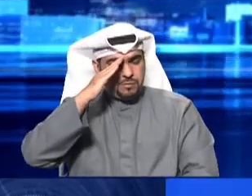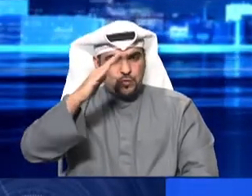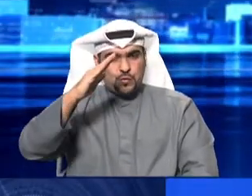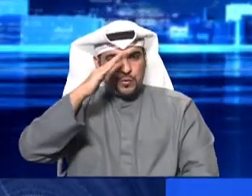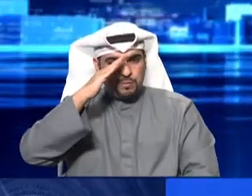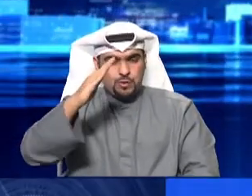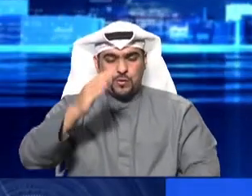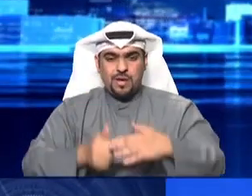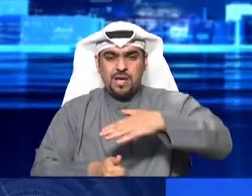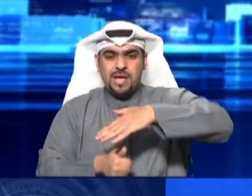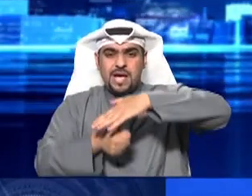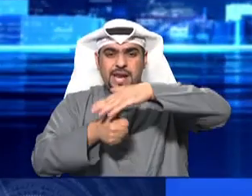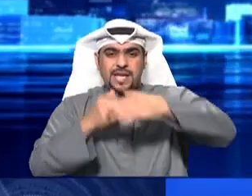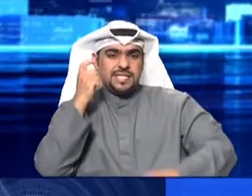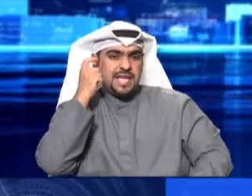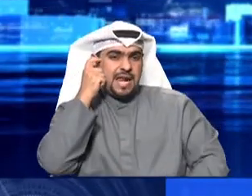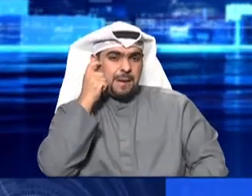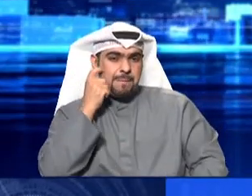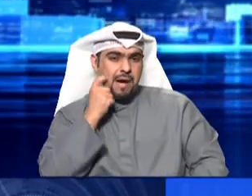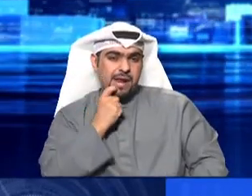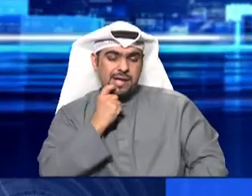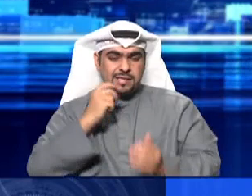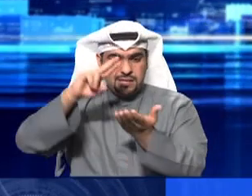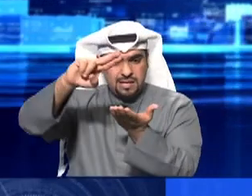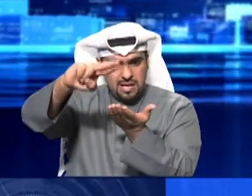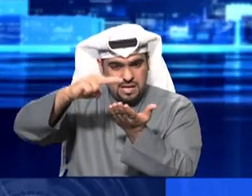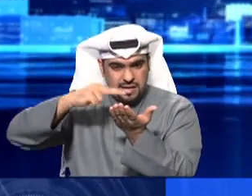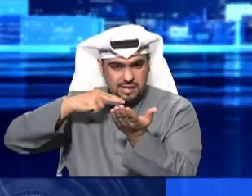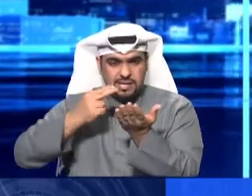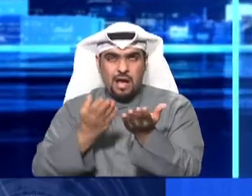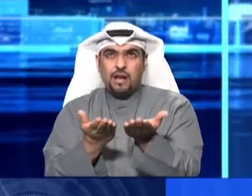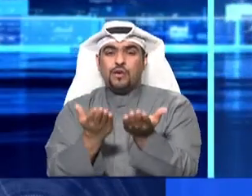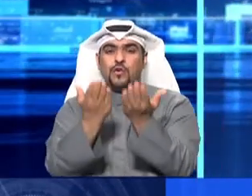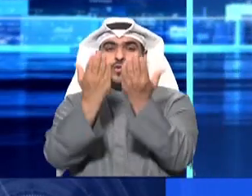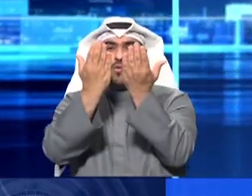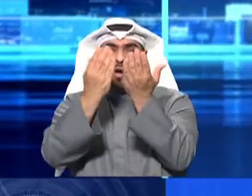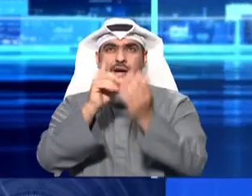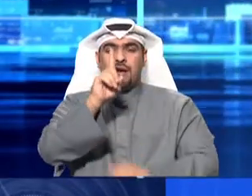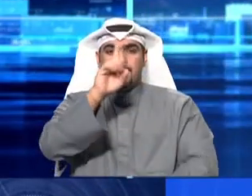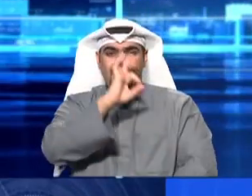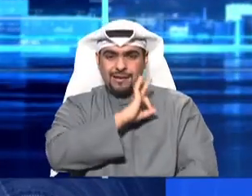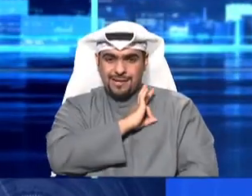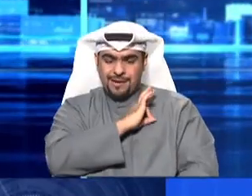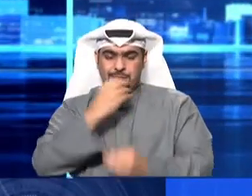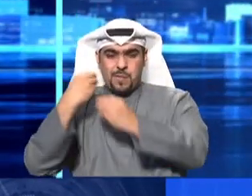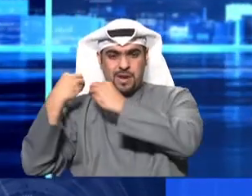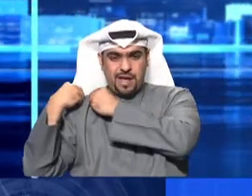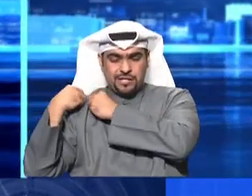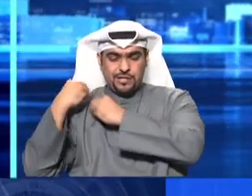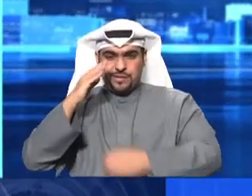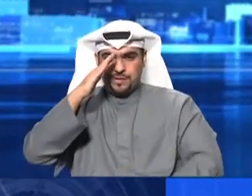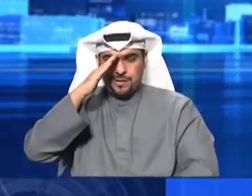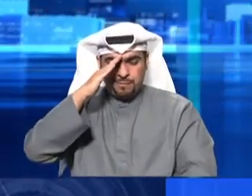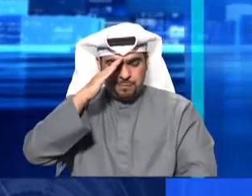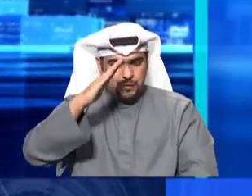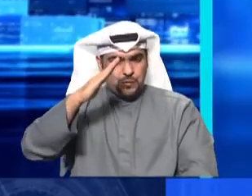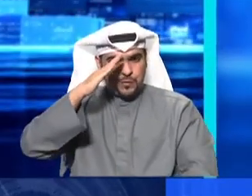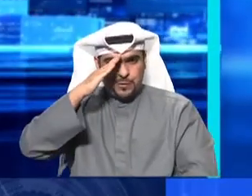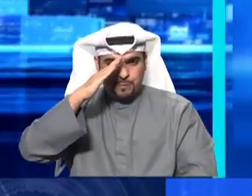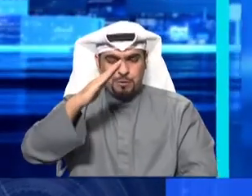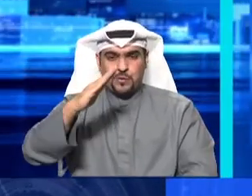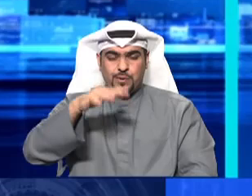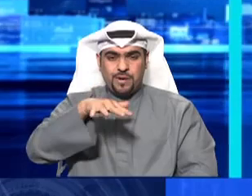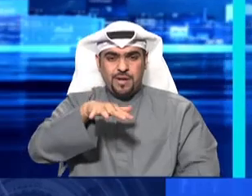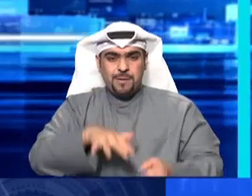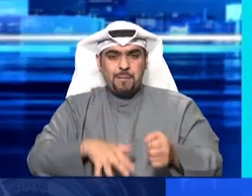ببرقية جوابية ضمنها خالص شكره على ما عبر عنه أخوه حضرة صاحب السمو الشيخ خليفة بن زايد